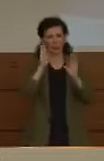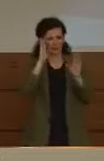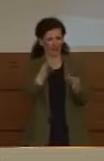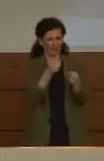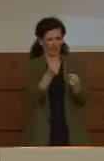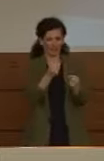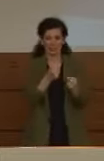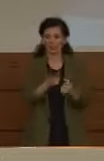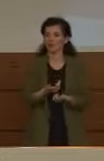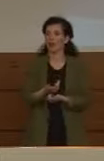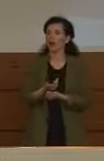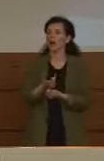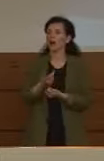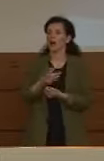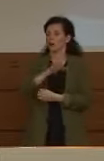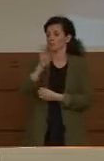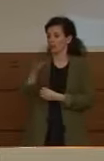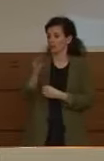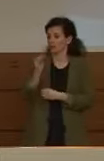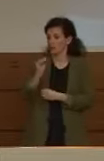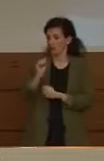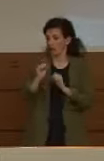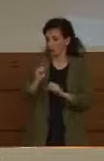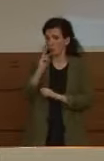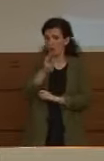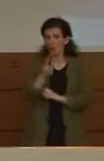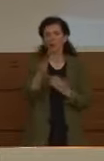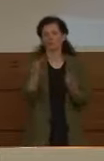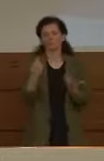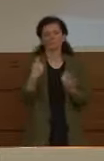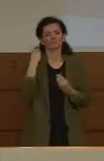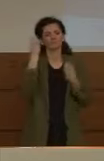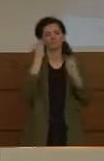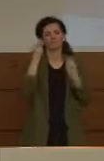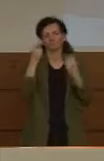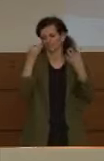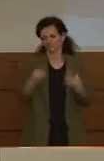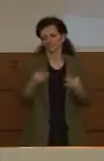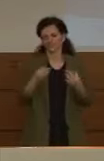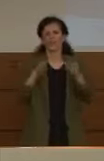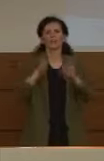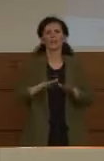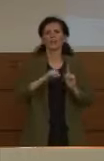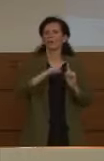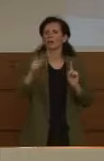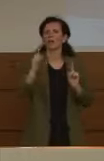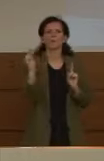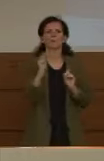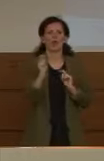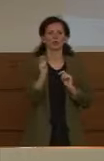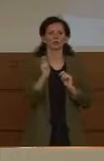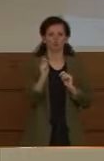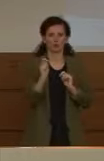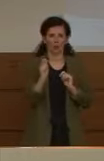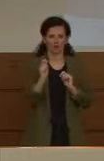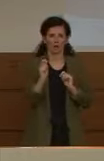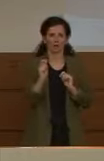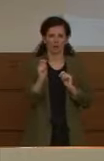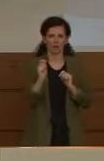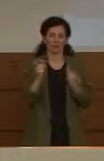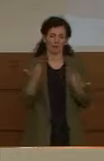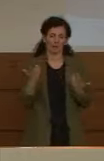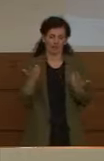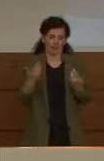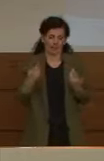siamo fermi a pasqua questo è più o meno il l'indicazione che